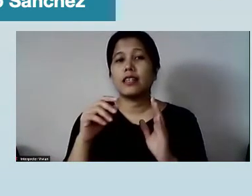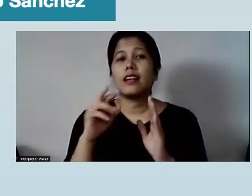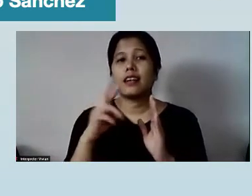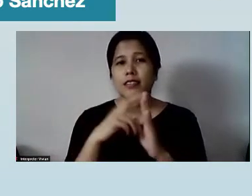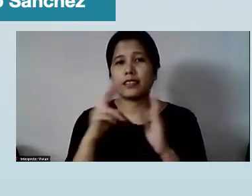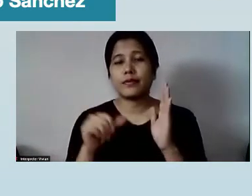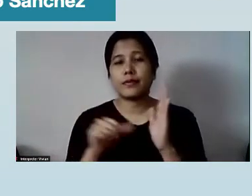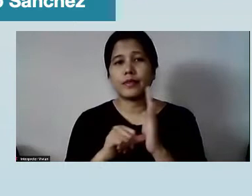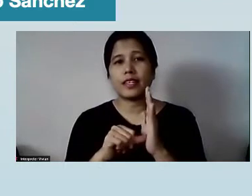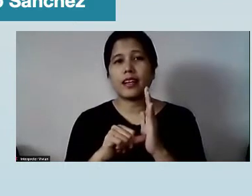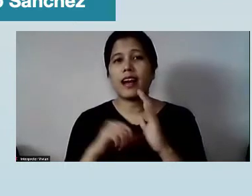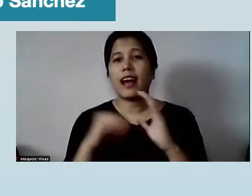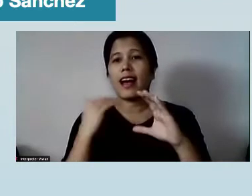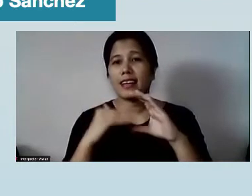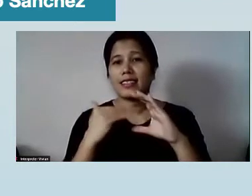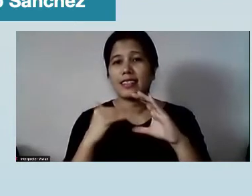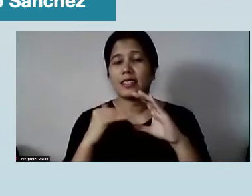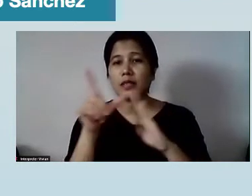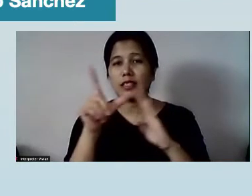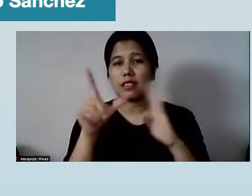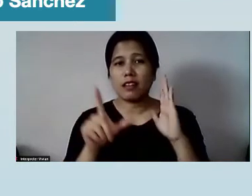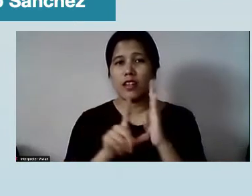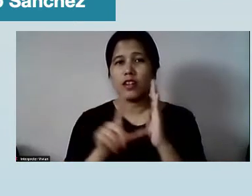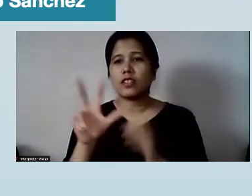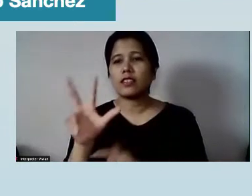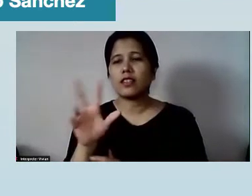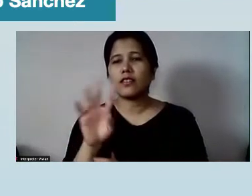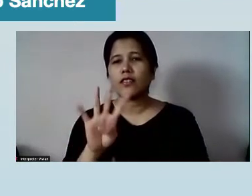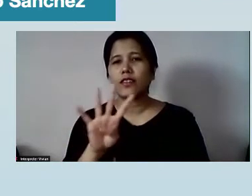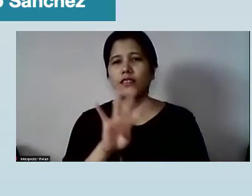the accessibility law.